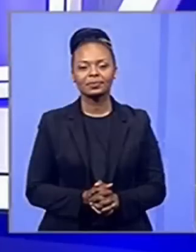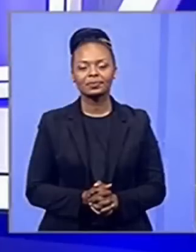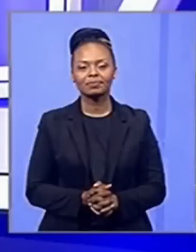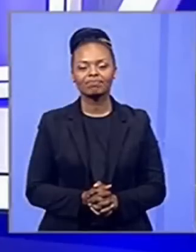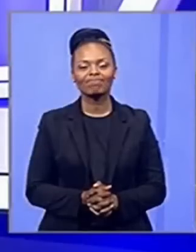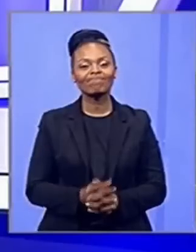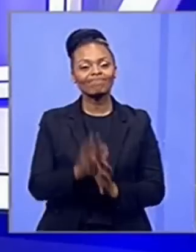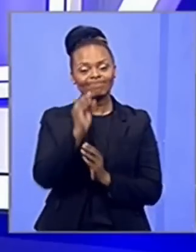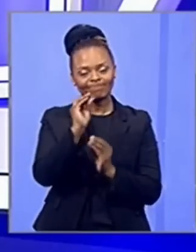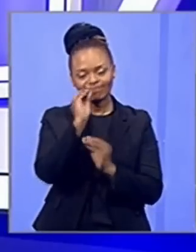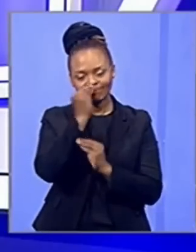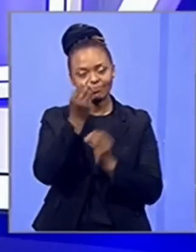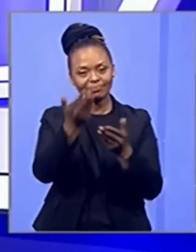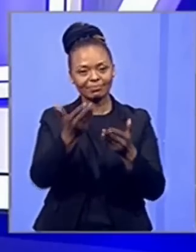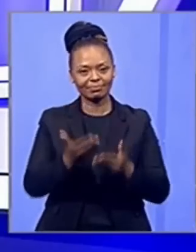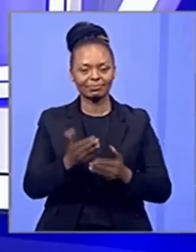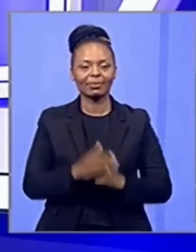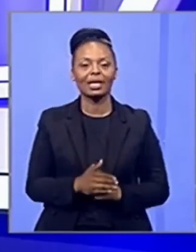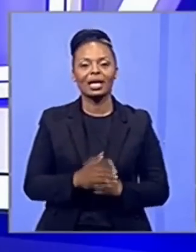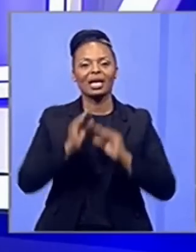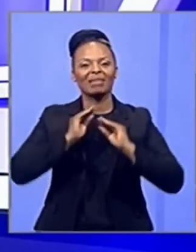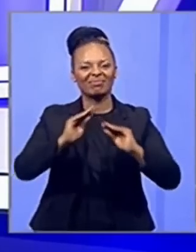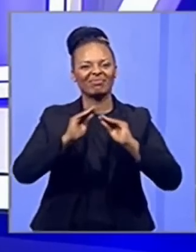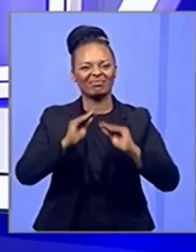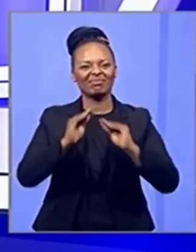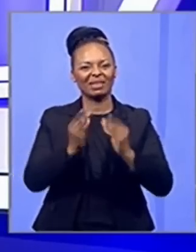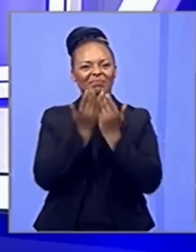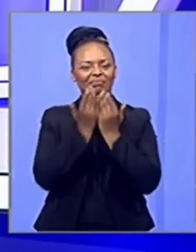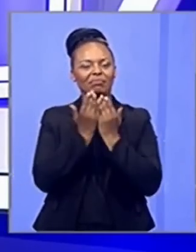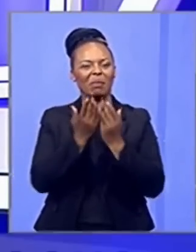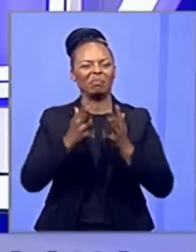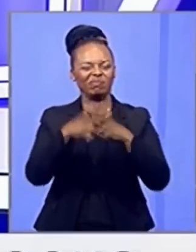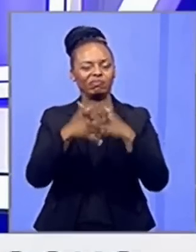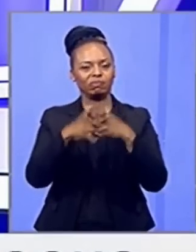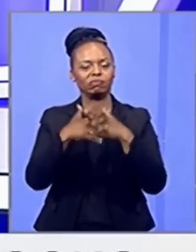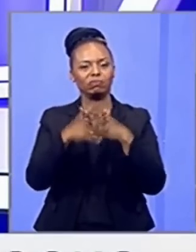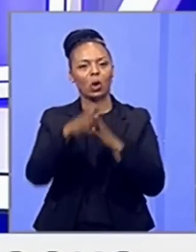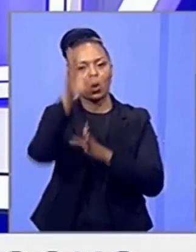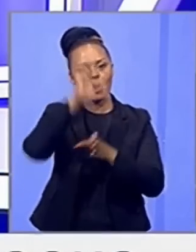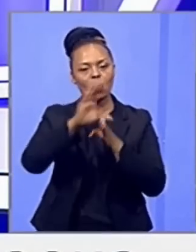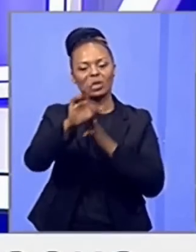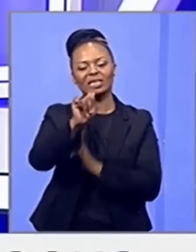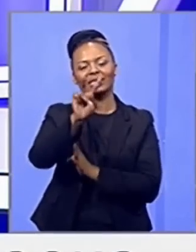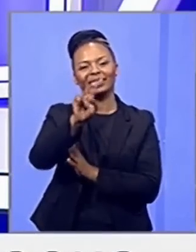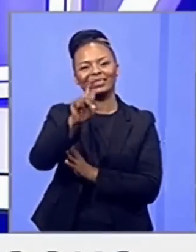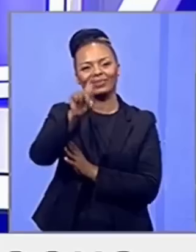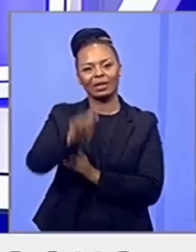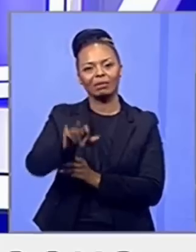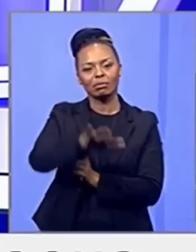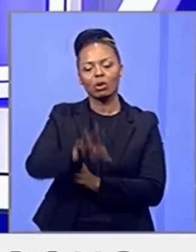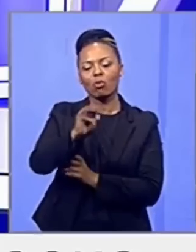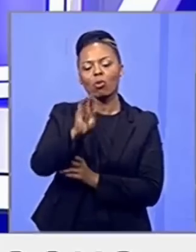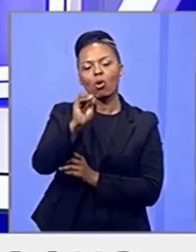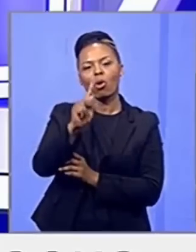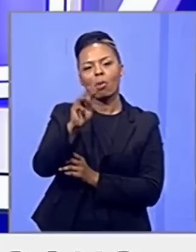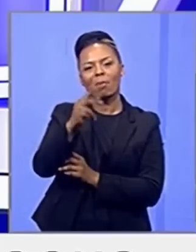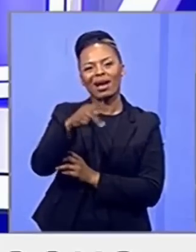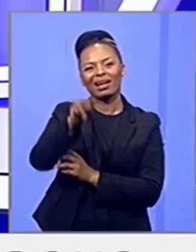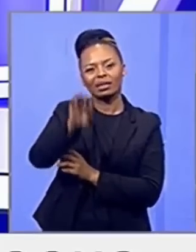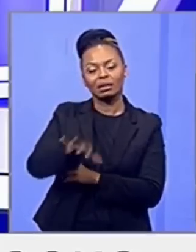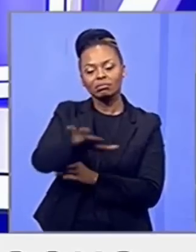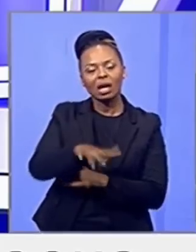Re sa leamogela dithuto di šarakantšhitšwe ka college ya TVET ya Waterberg ka Mokopane ka